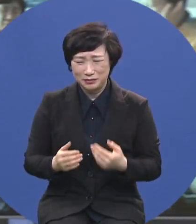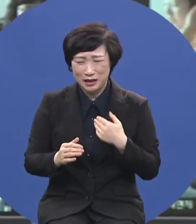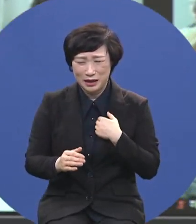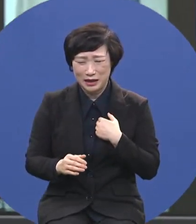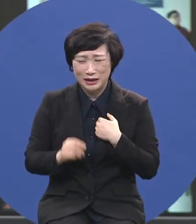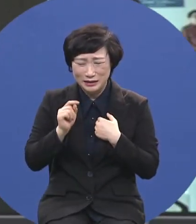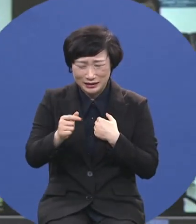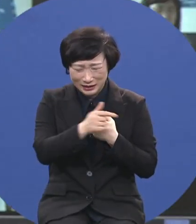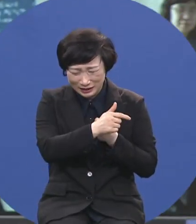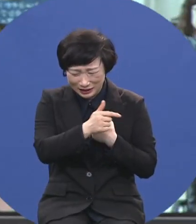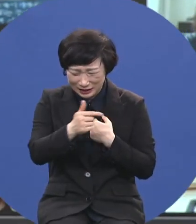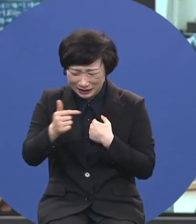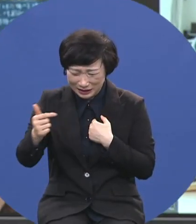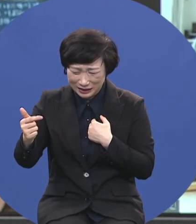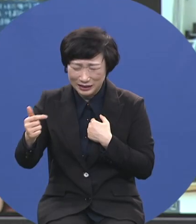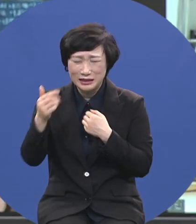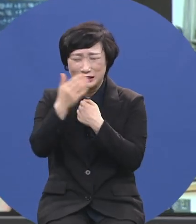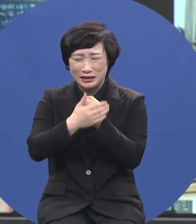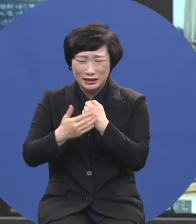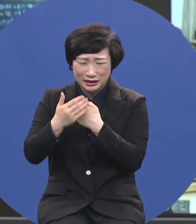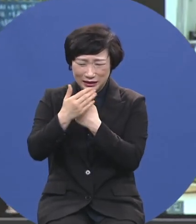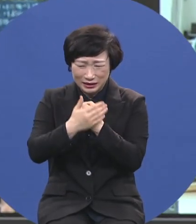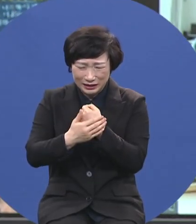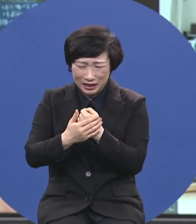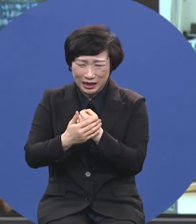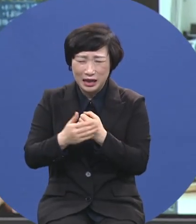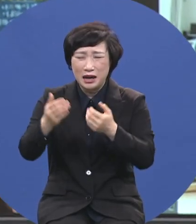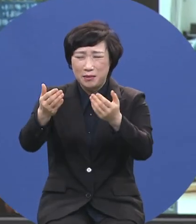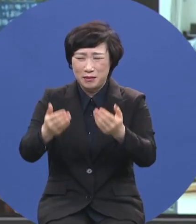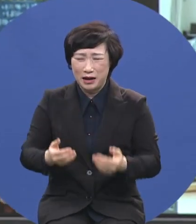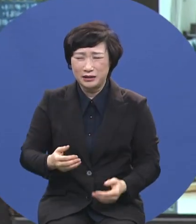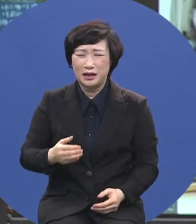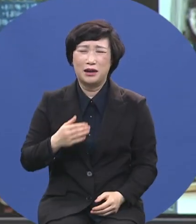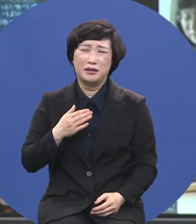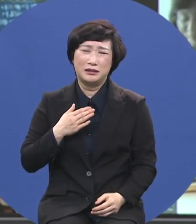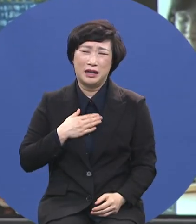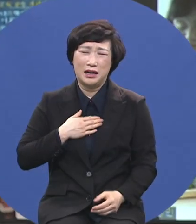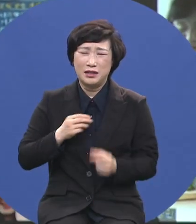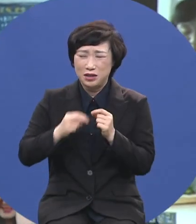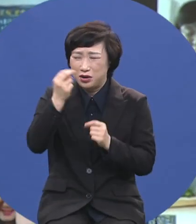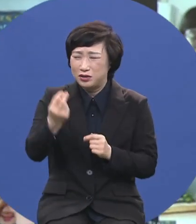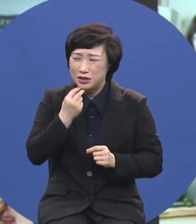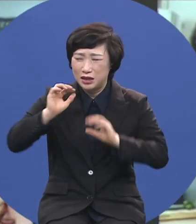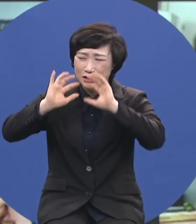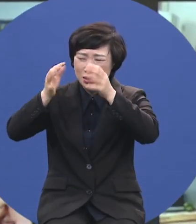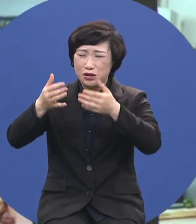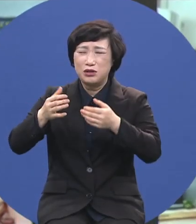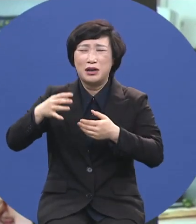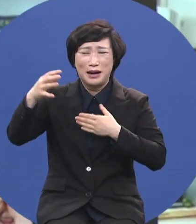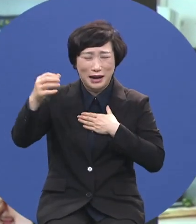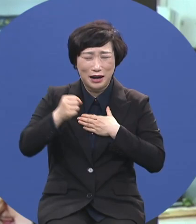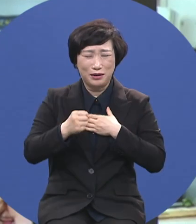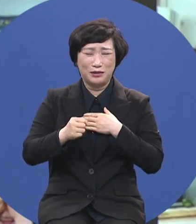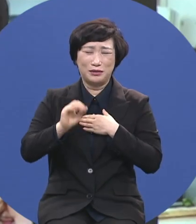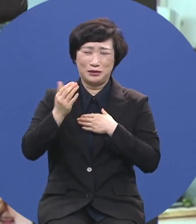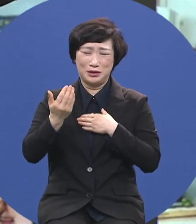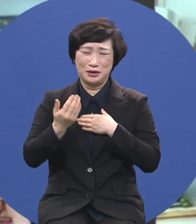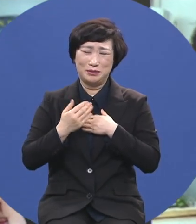이 큰 은혜를 받고 영생과 천국까지